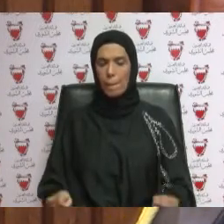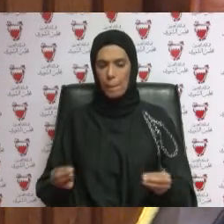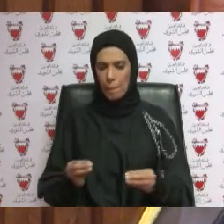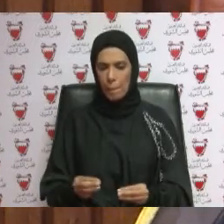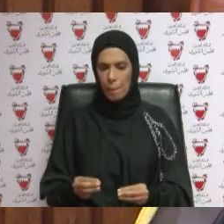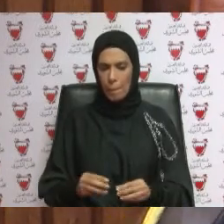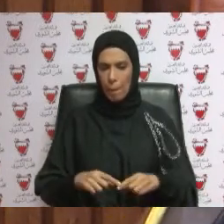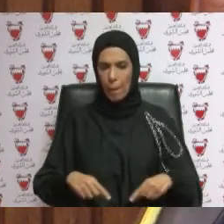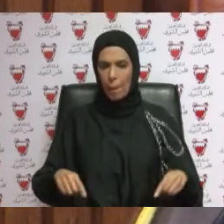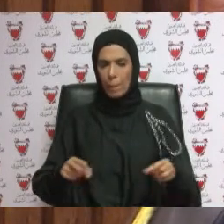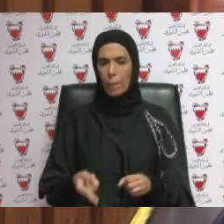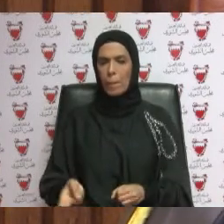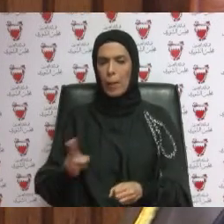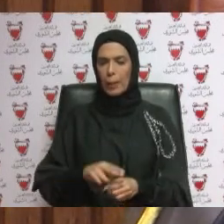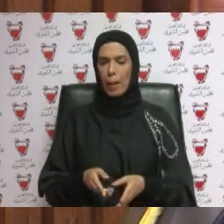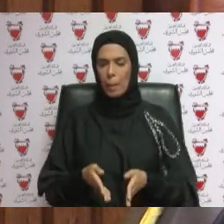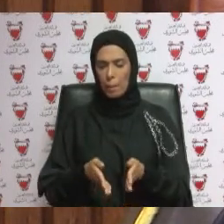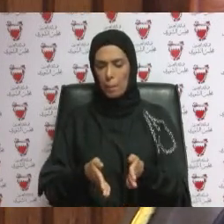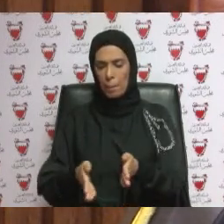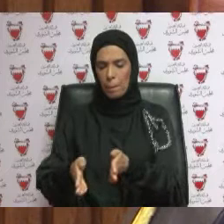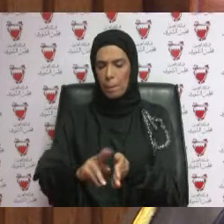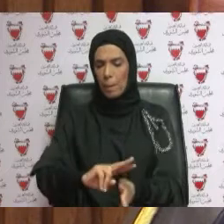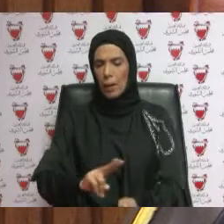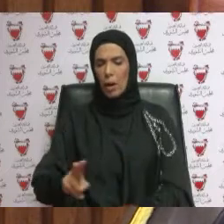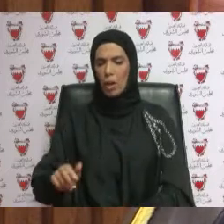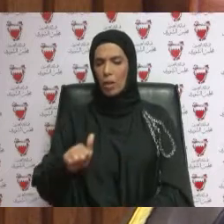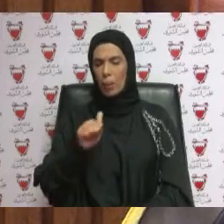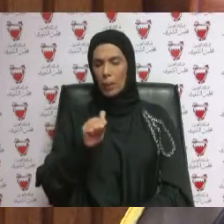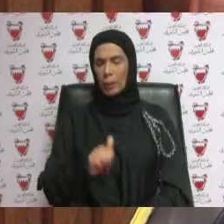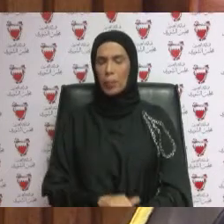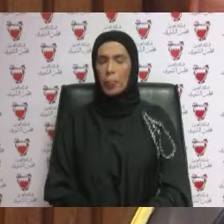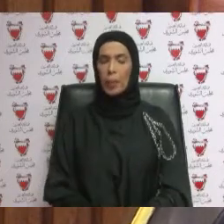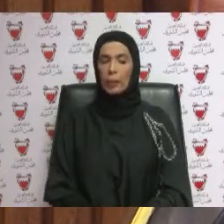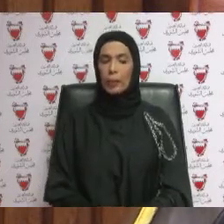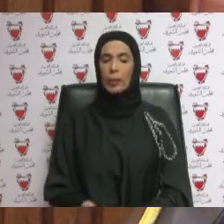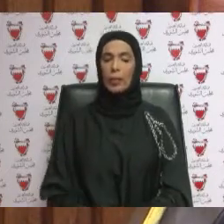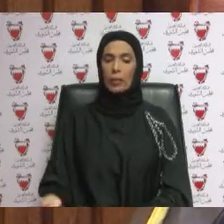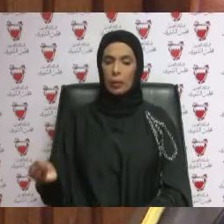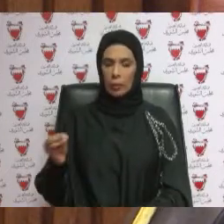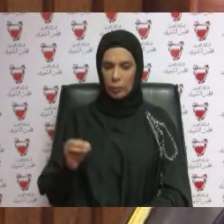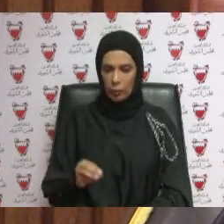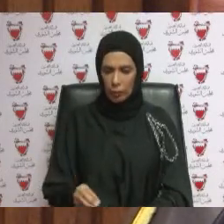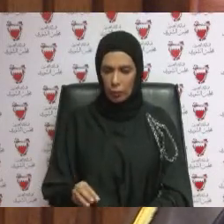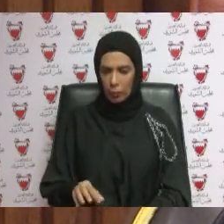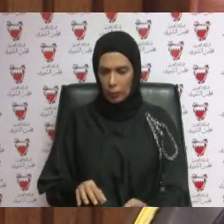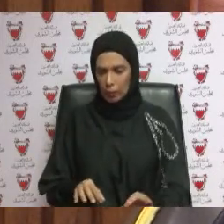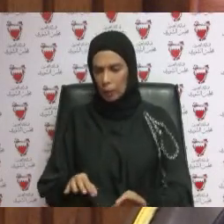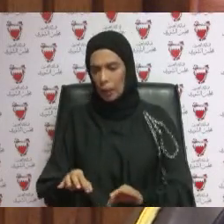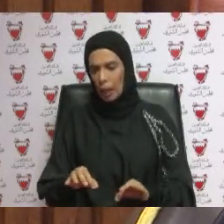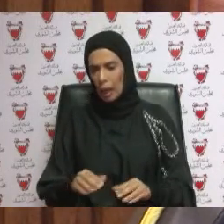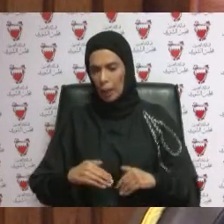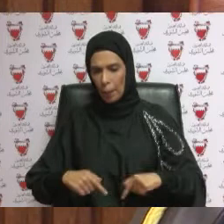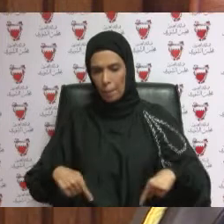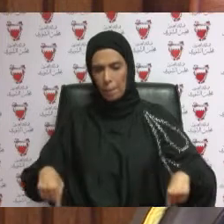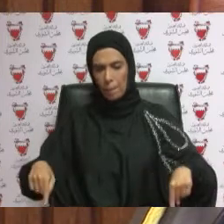المحميات الطبيعية بعد الممرات المائية، ثم إضافة بعد التخطيط العام الرجوع